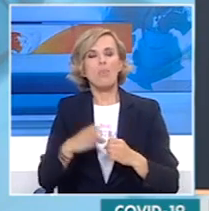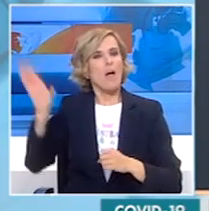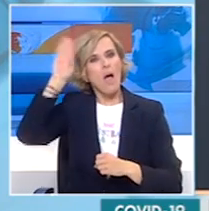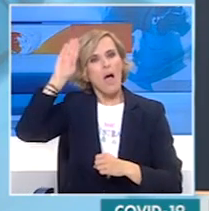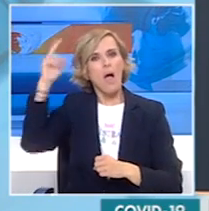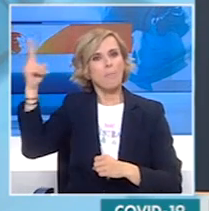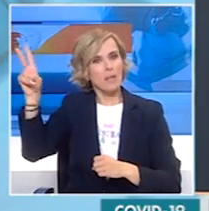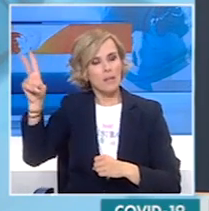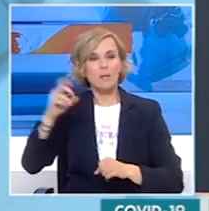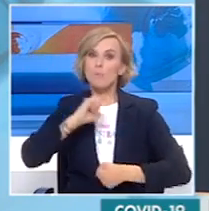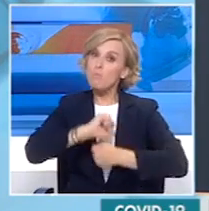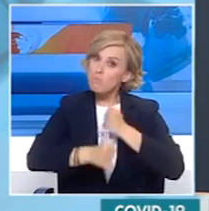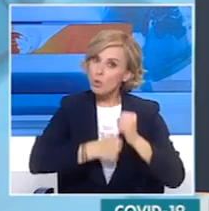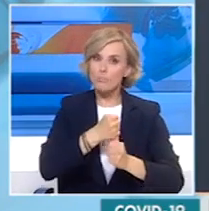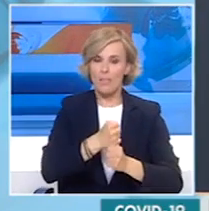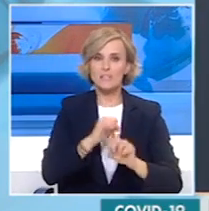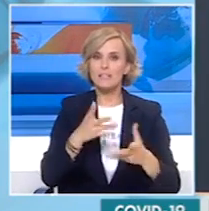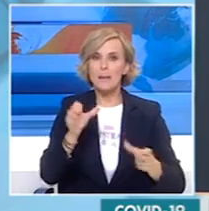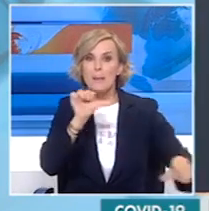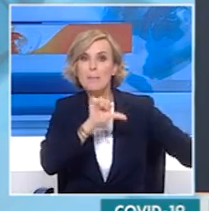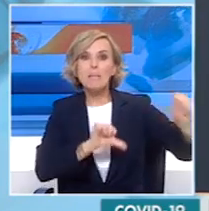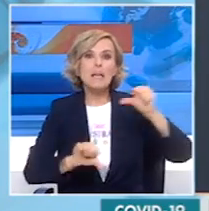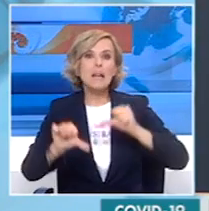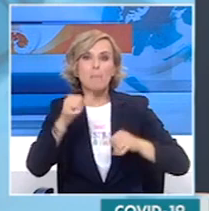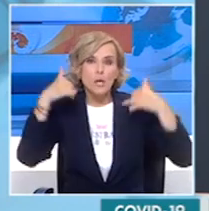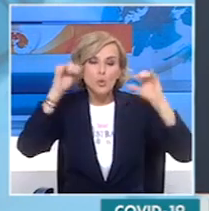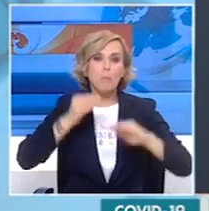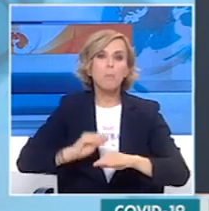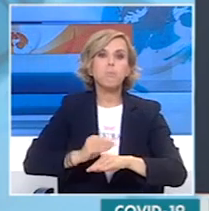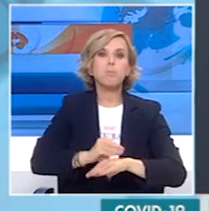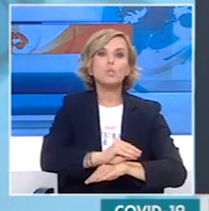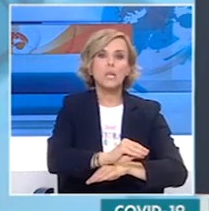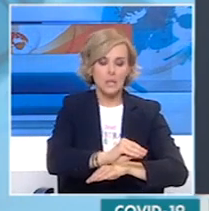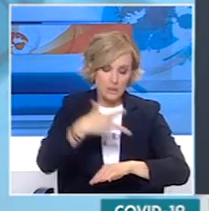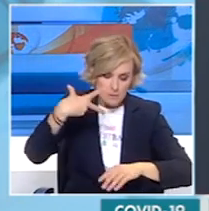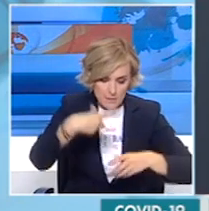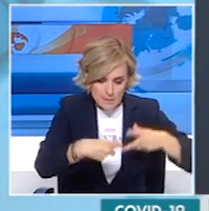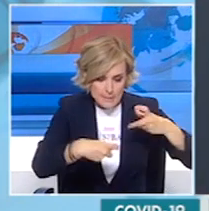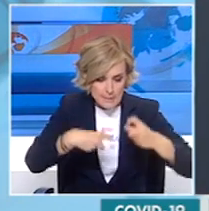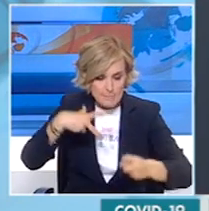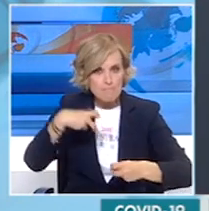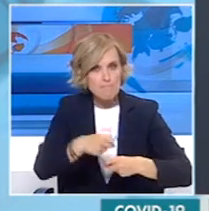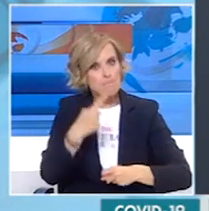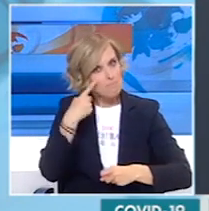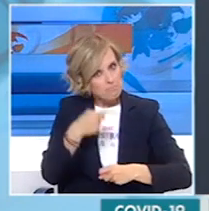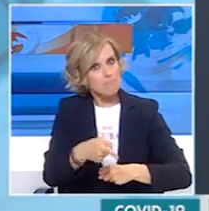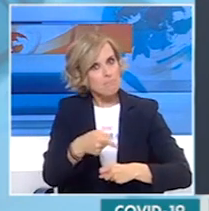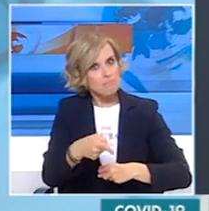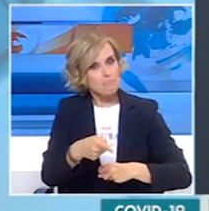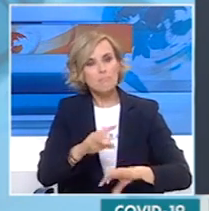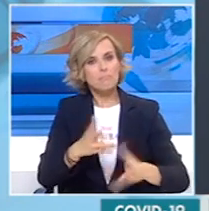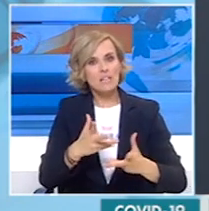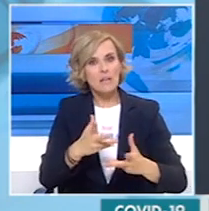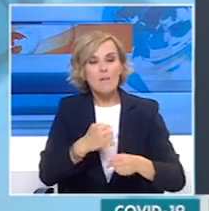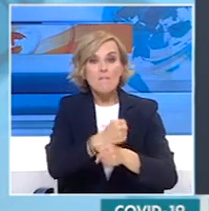Αμερική έκανε μια προσπάθεια με πειραματόζωα, με ποντικάκια, και βρήκε πολύ, πολύ καλή κάλυψη έναντι